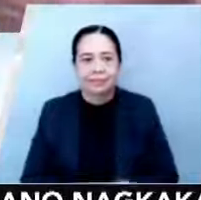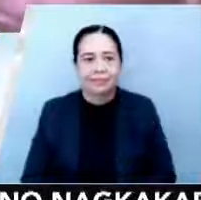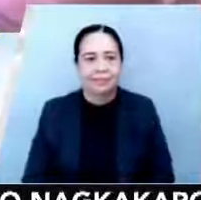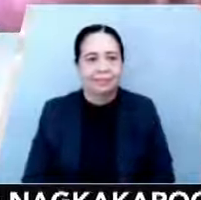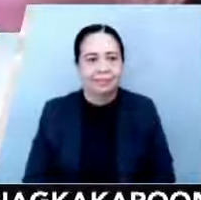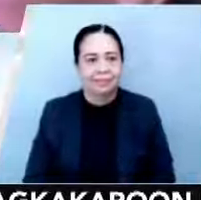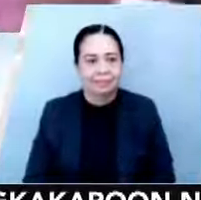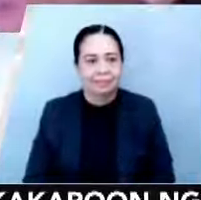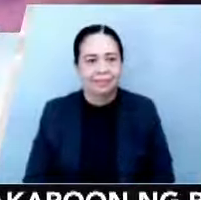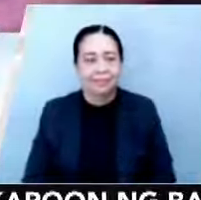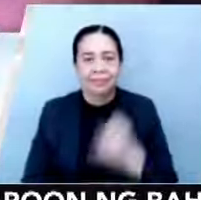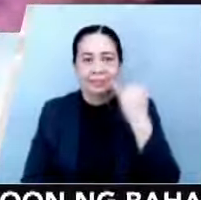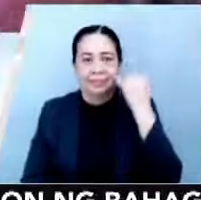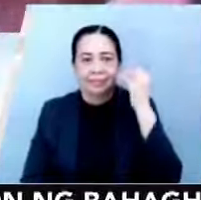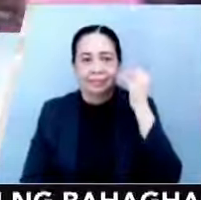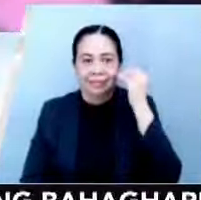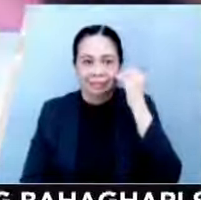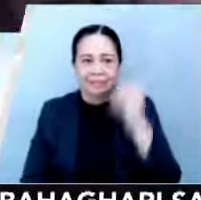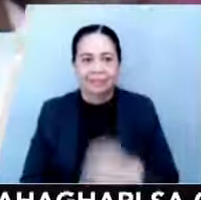Jay Ortega,